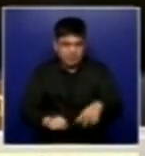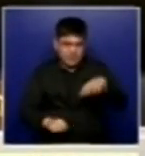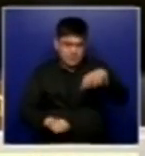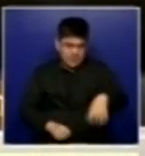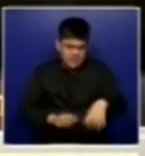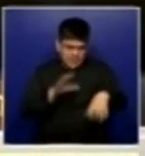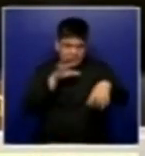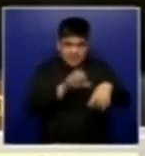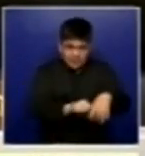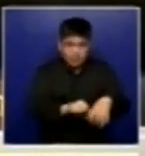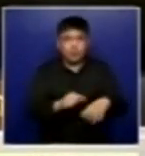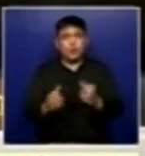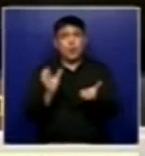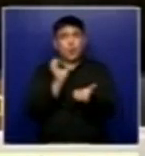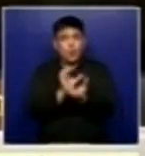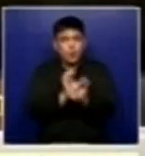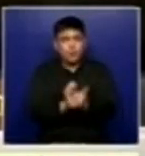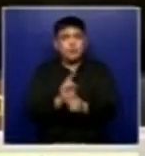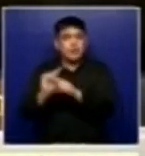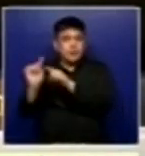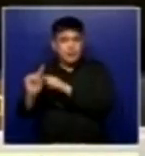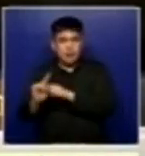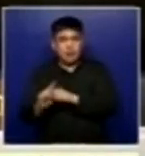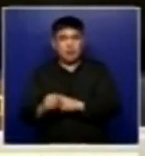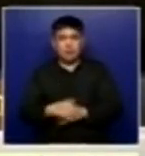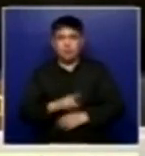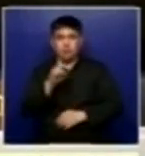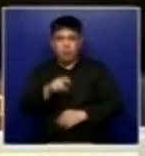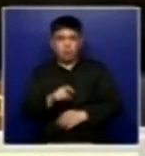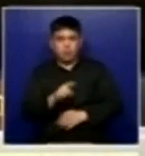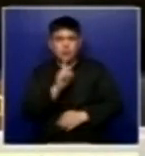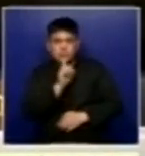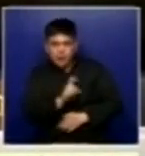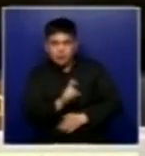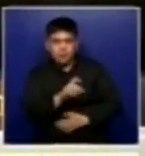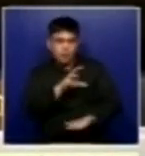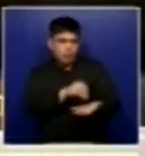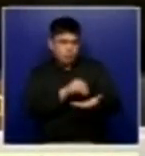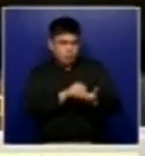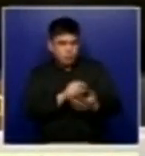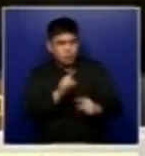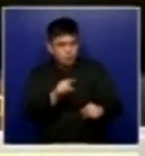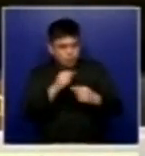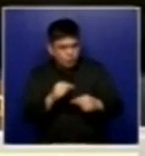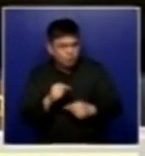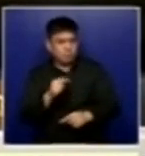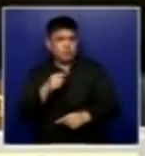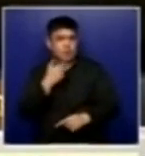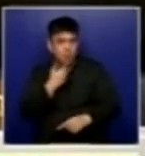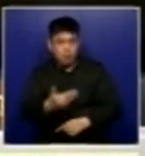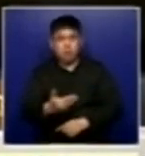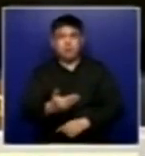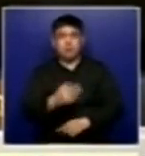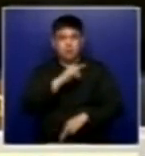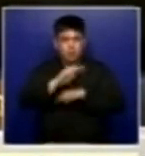ริงจังและต่อเนื่องนะครับผู้บัญชาจะต้องตรวจสอบติดตามการปฏิบัติของเจ้าหน้าที่รับผิดชอบอย่างสม่ำเสมอนะควบคุมมิ